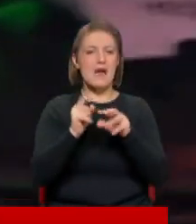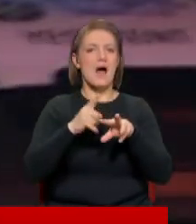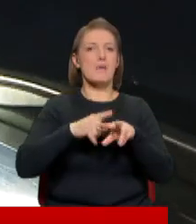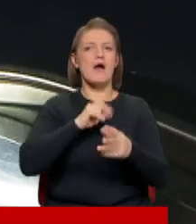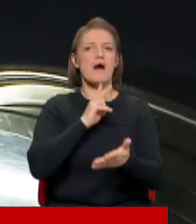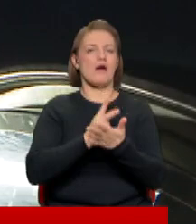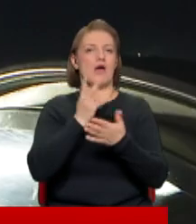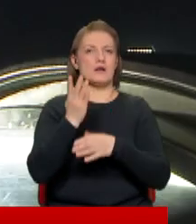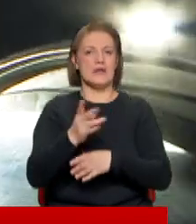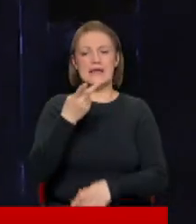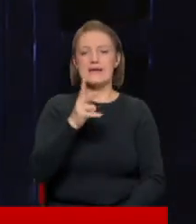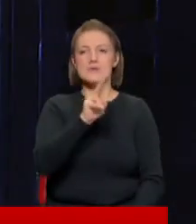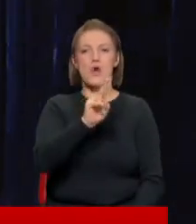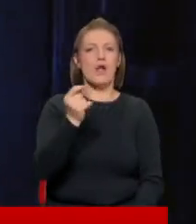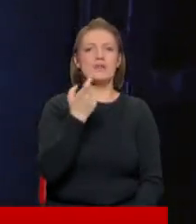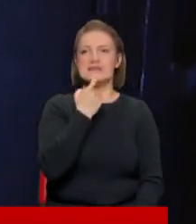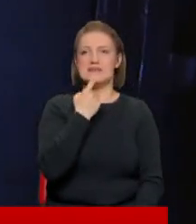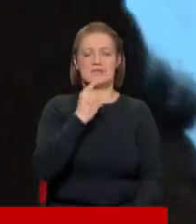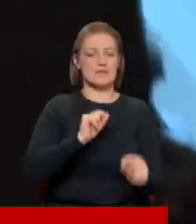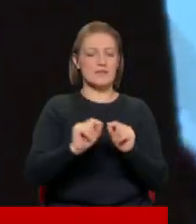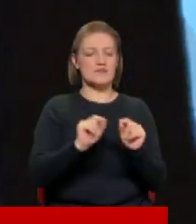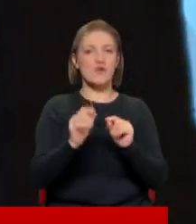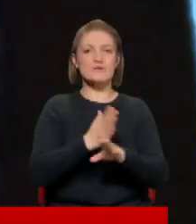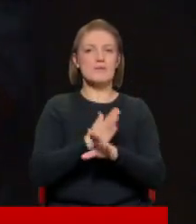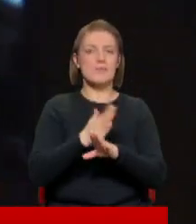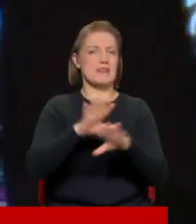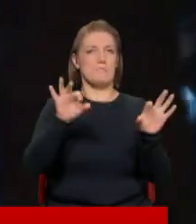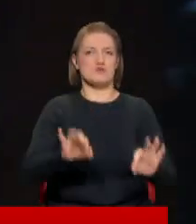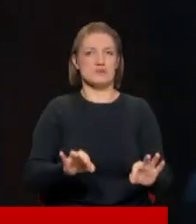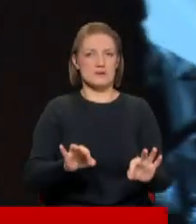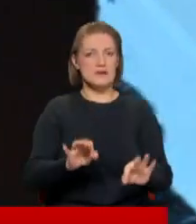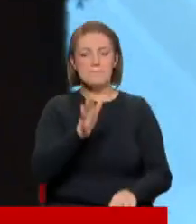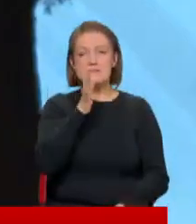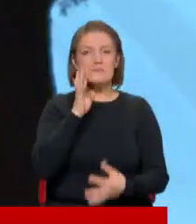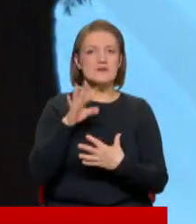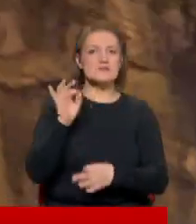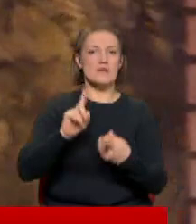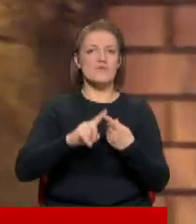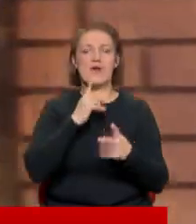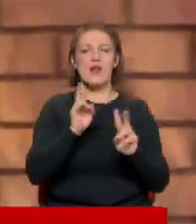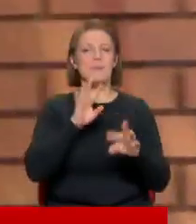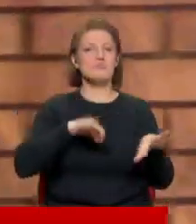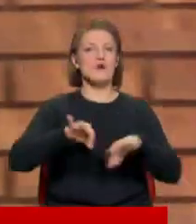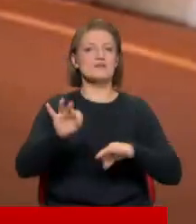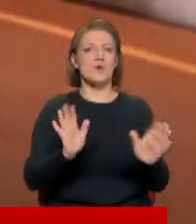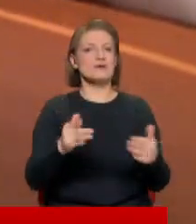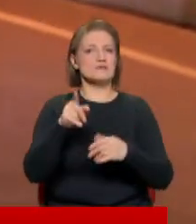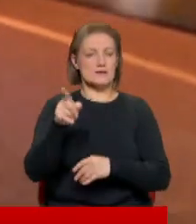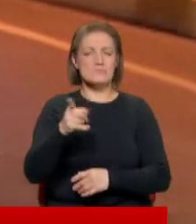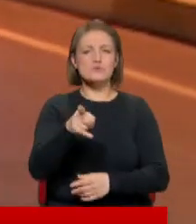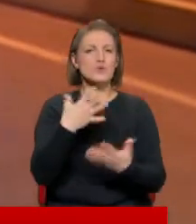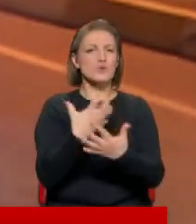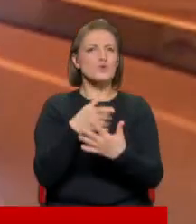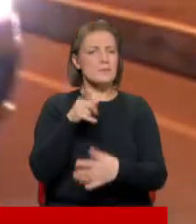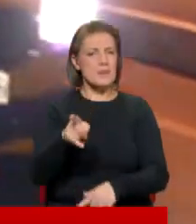Albayrak'ın kararıyla 2016'da tasarruf gerekçesiyle başladı. Bilim insanları ve elektrik mühendisleri odası